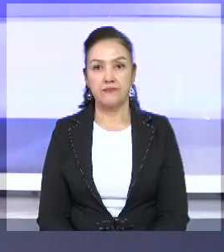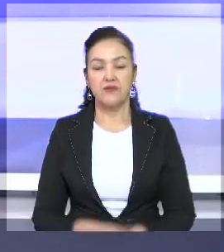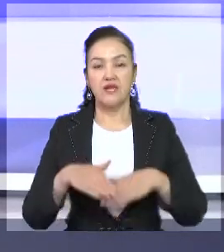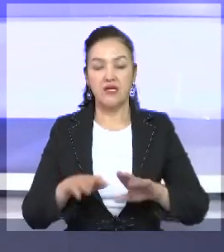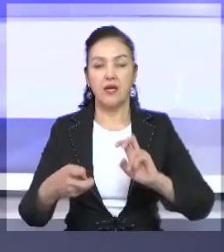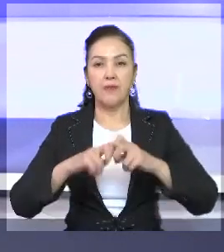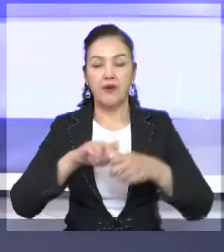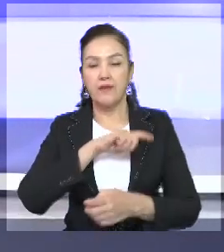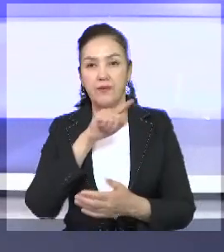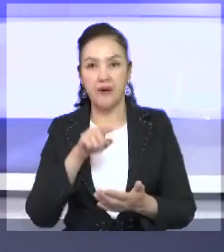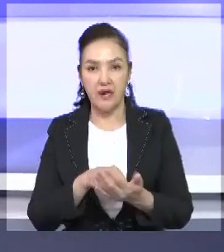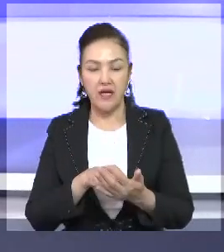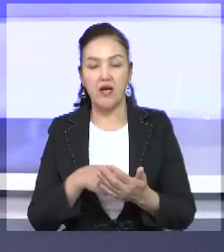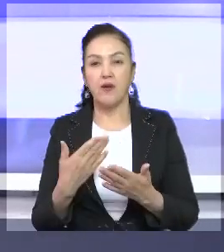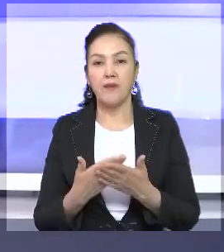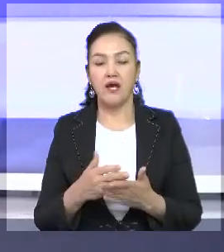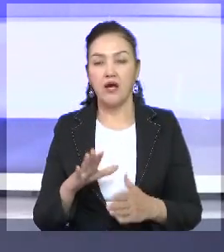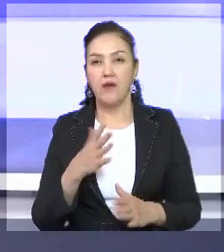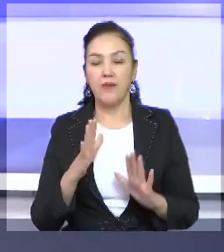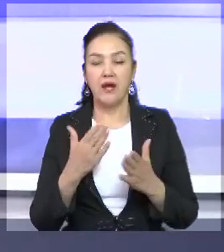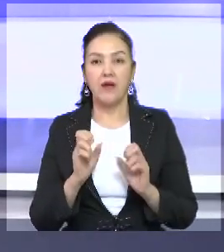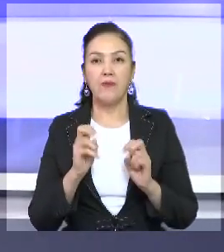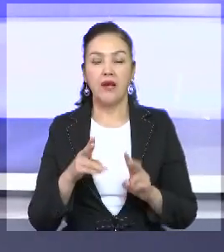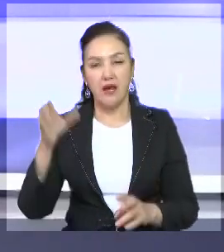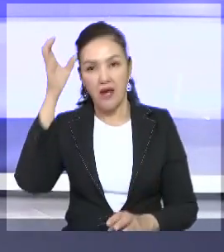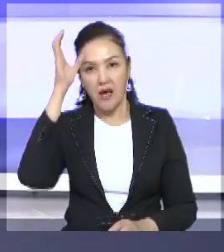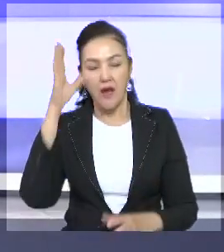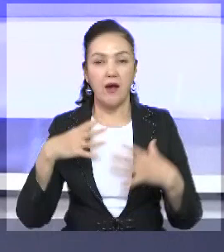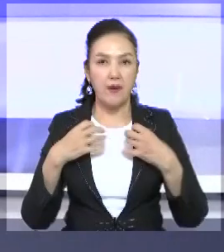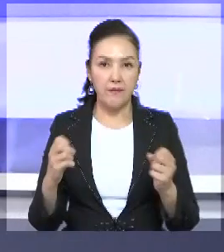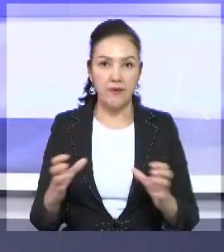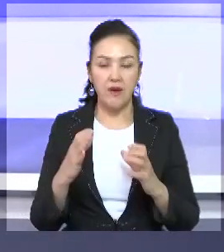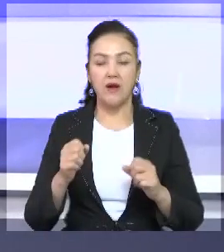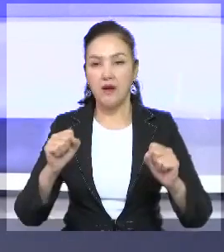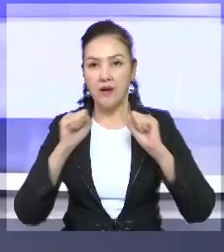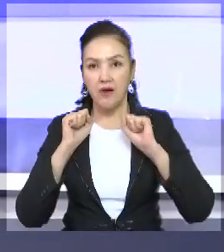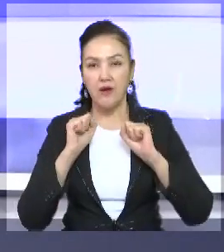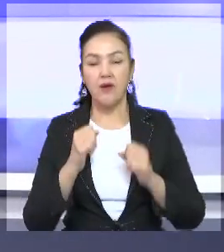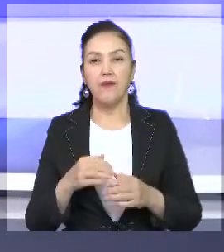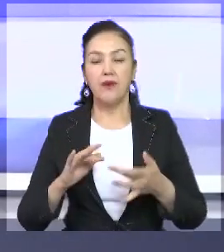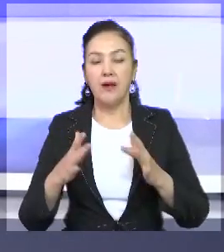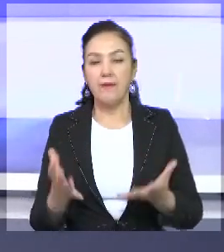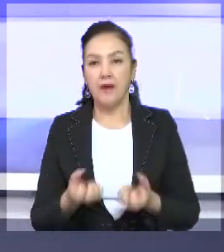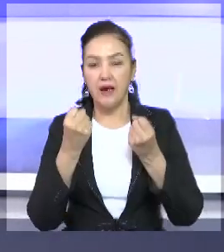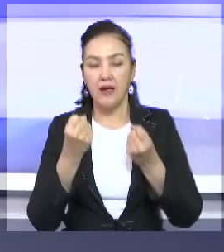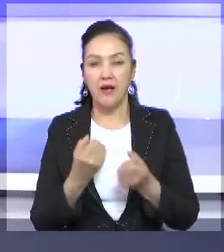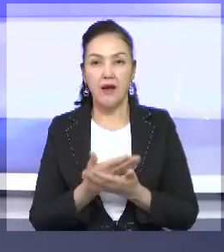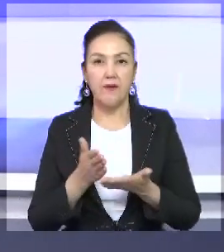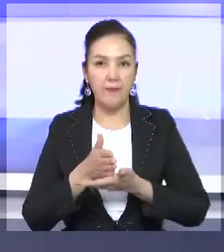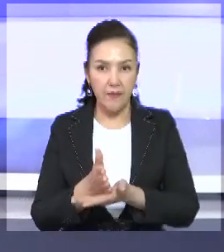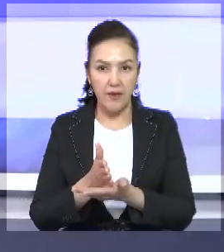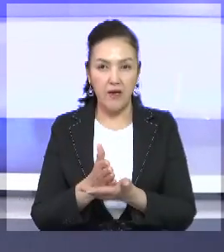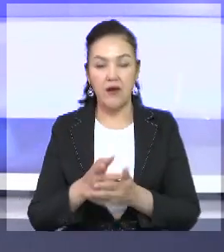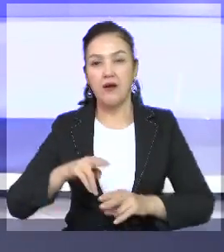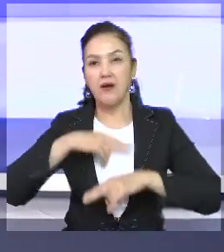Решение проблемных вопросов в приоритетных сферах, таких как образование, здравоохранение, спорт и социальная поддержка. Этим направлениям